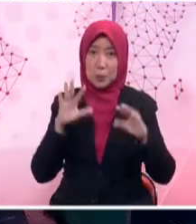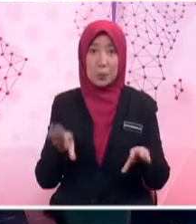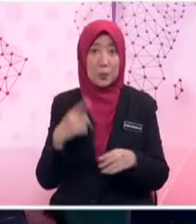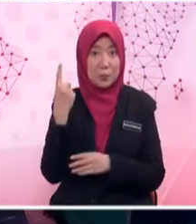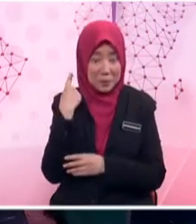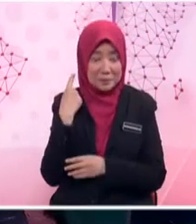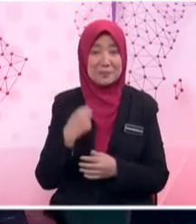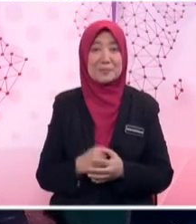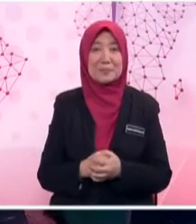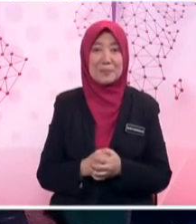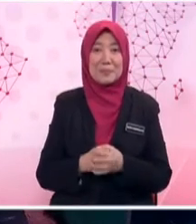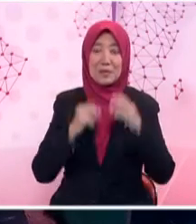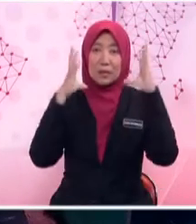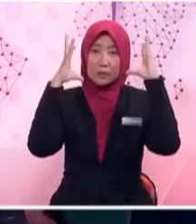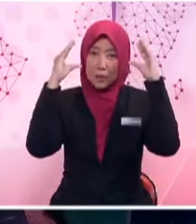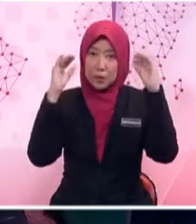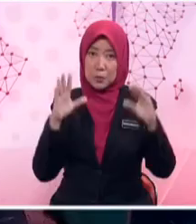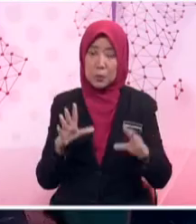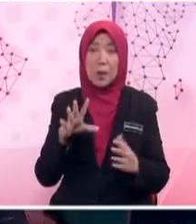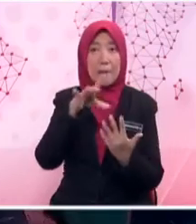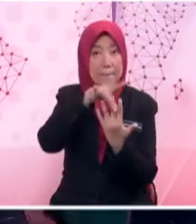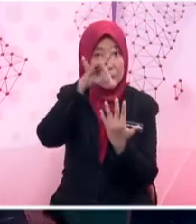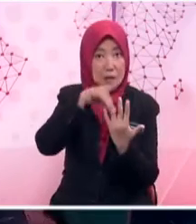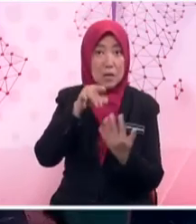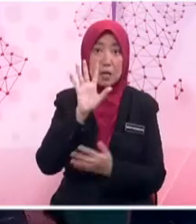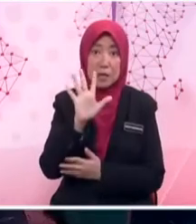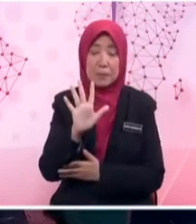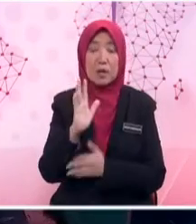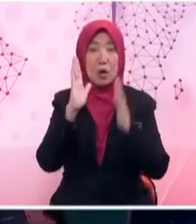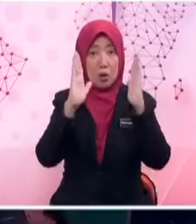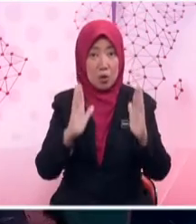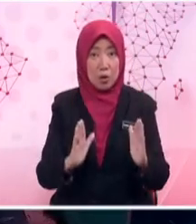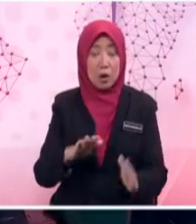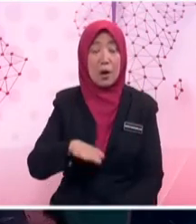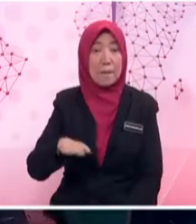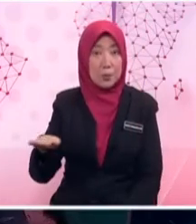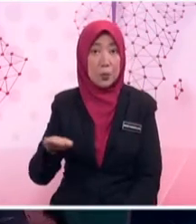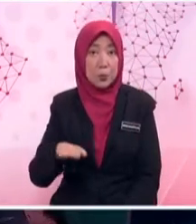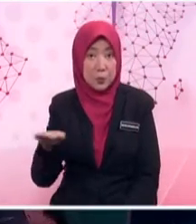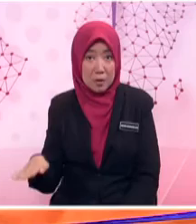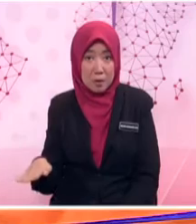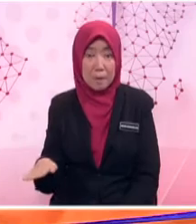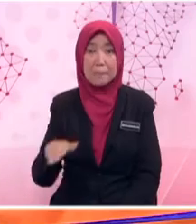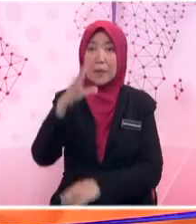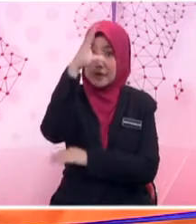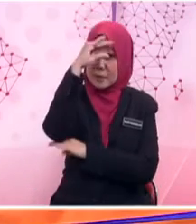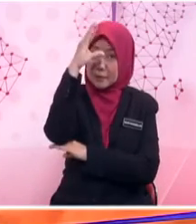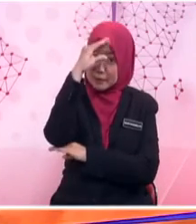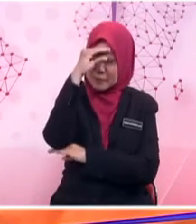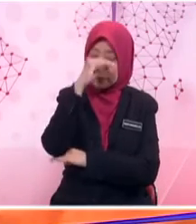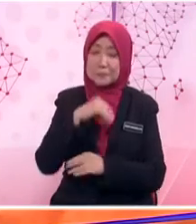Okey. Okey, cikgu pilih frasa lima orang budak lelaki. Cikgu dah tampal